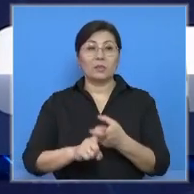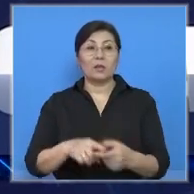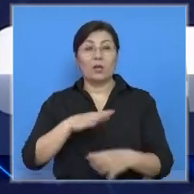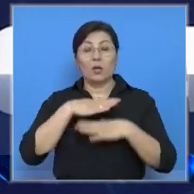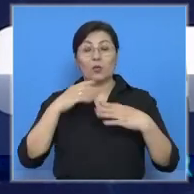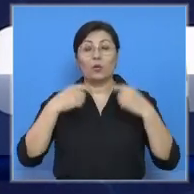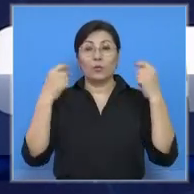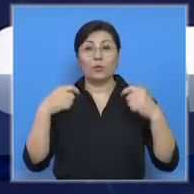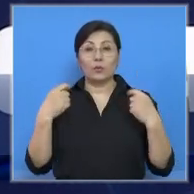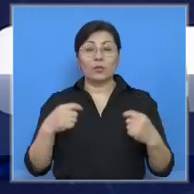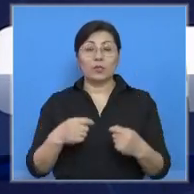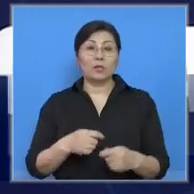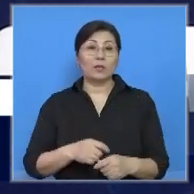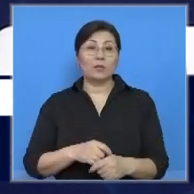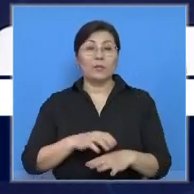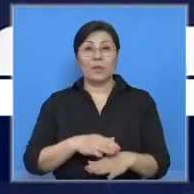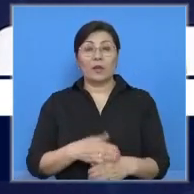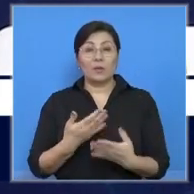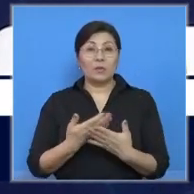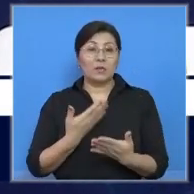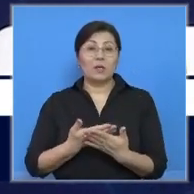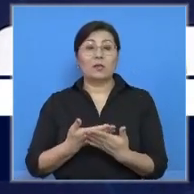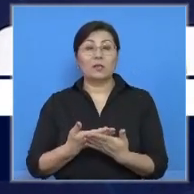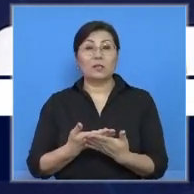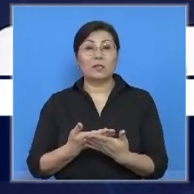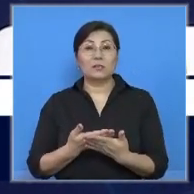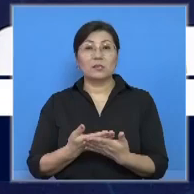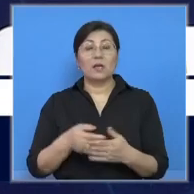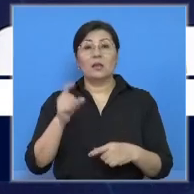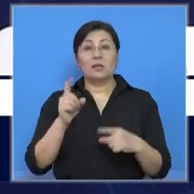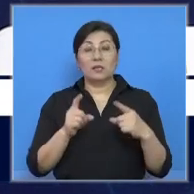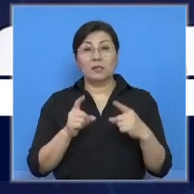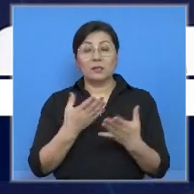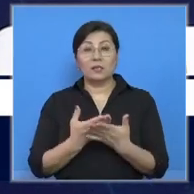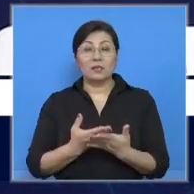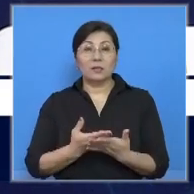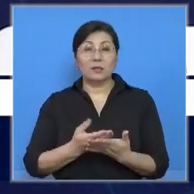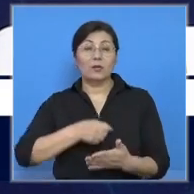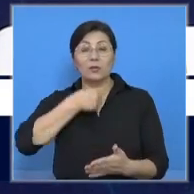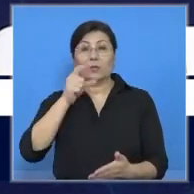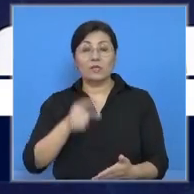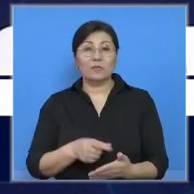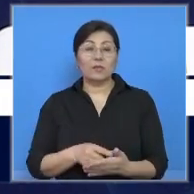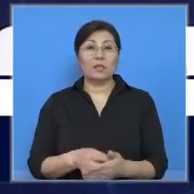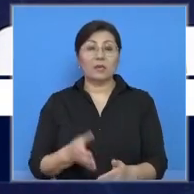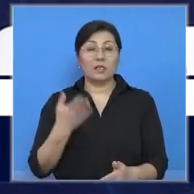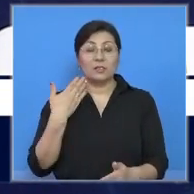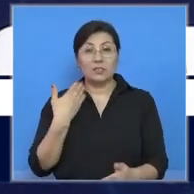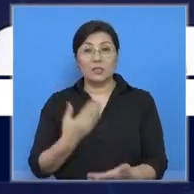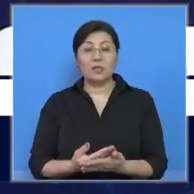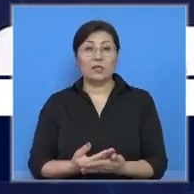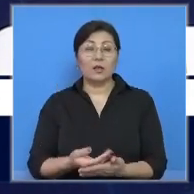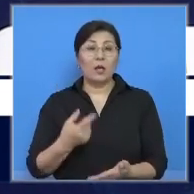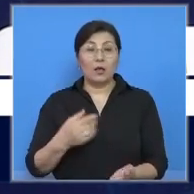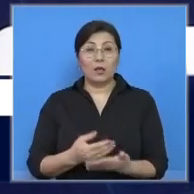кейбір үлкендеріміз бар. Қазір біз небір жеңіл-желпі сөзге құмар болып кеттік. Сол жеңіл-желпі сөзді жаңа айтты